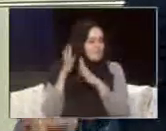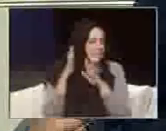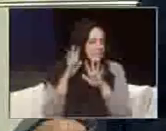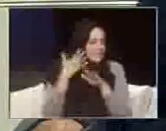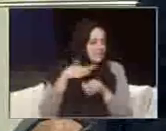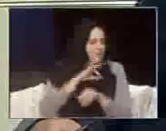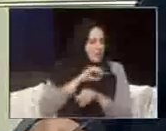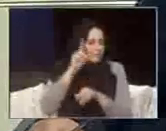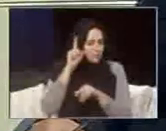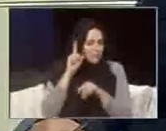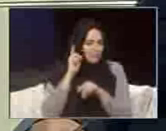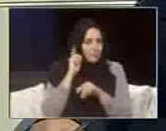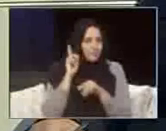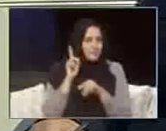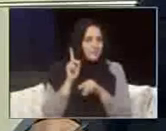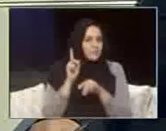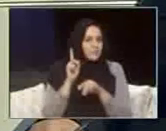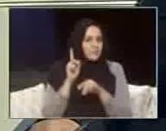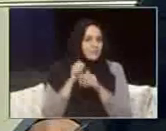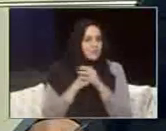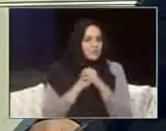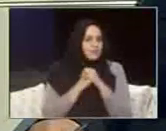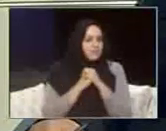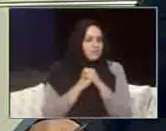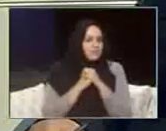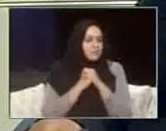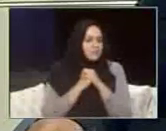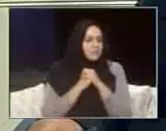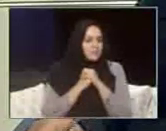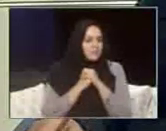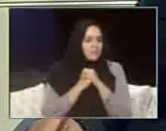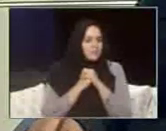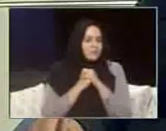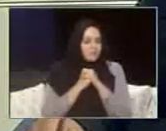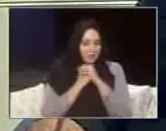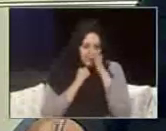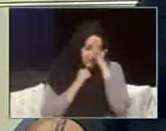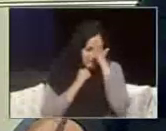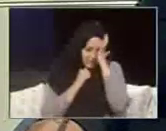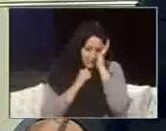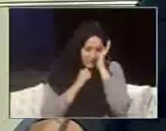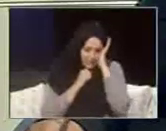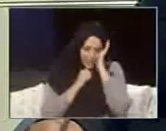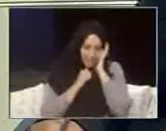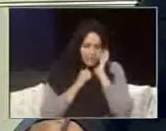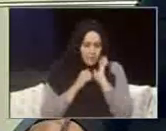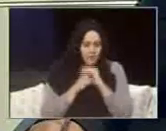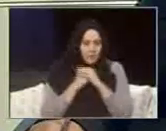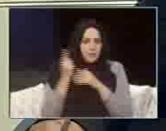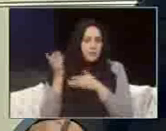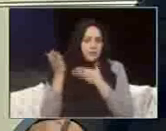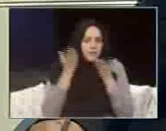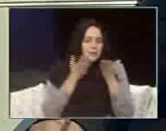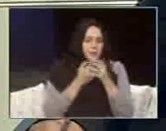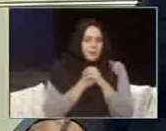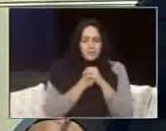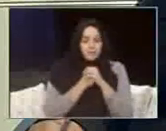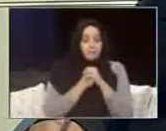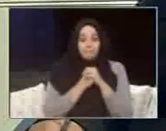وعليكم السلام ورحمة الله. يا أخي حبيت نشير الأفاضل. تفضلي. هذا